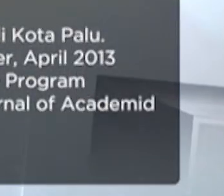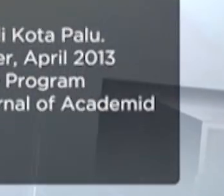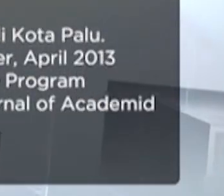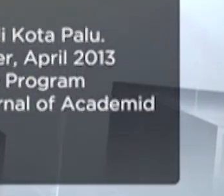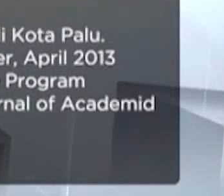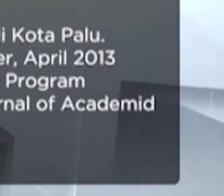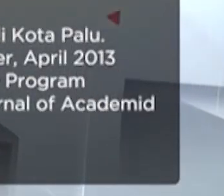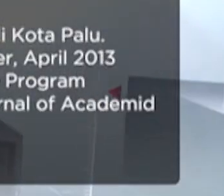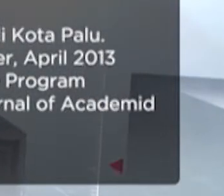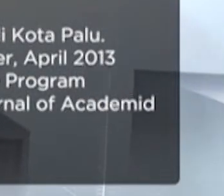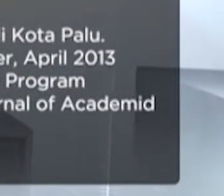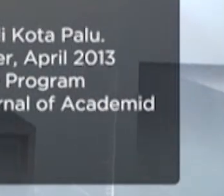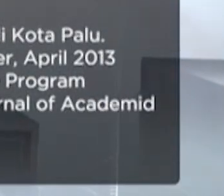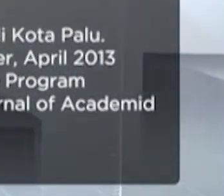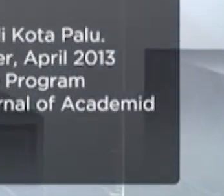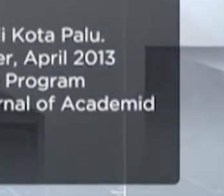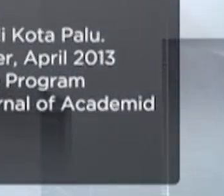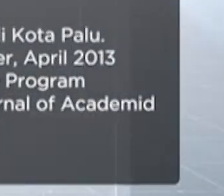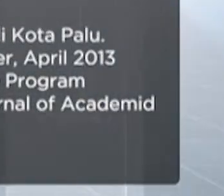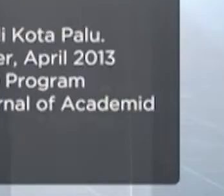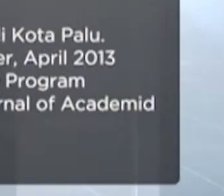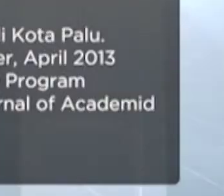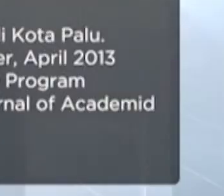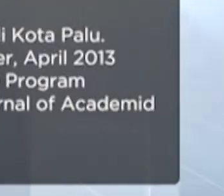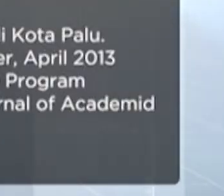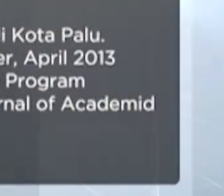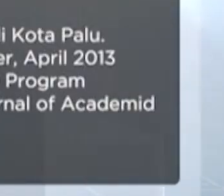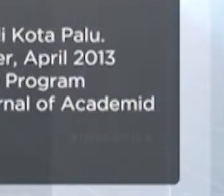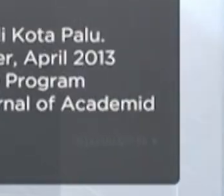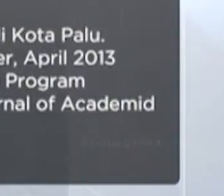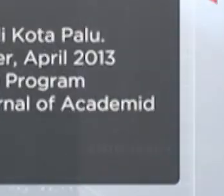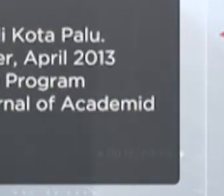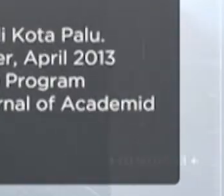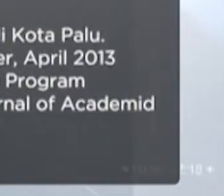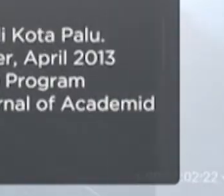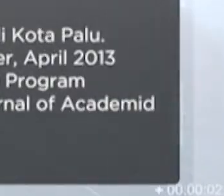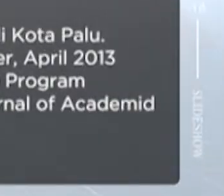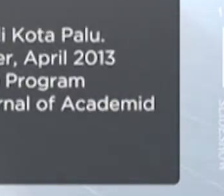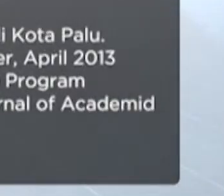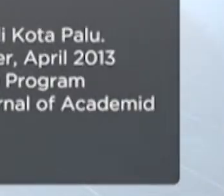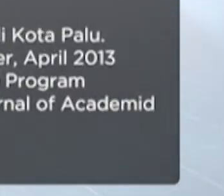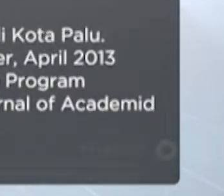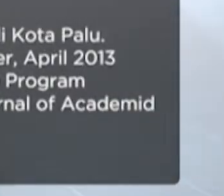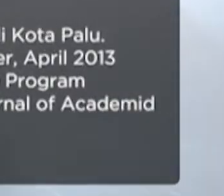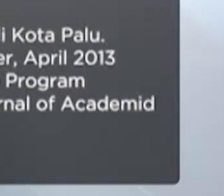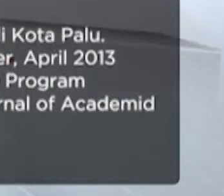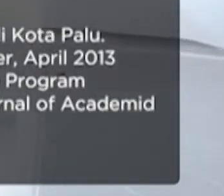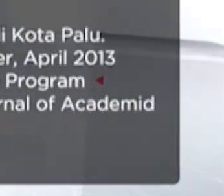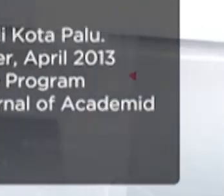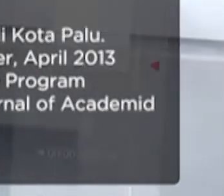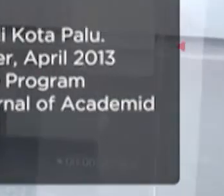2017. Wakil Dekan Bidang Umum dan Keuangan Fakultas Ekonomi dan Bisnis Universitas Tadulako tahun 2017